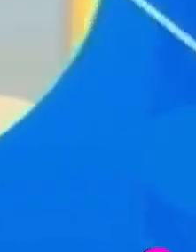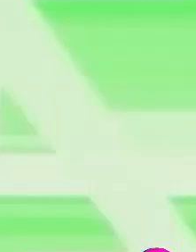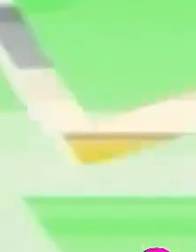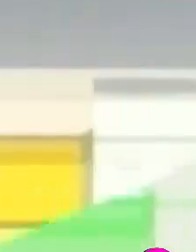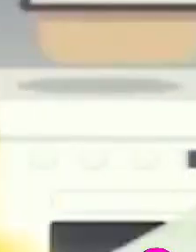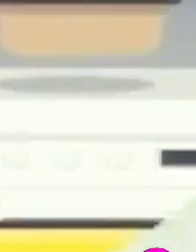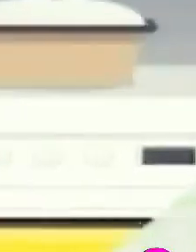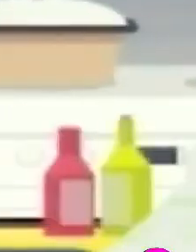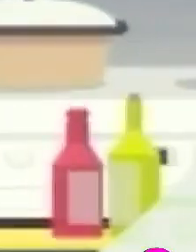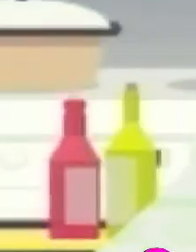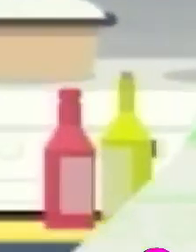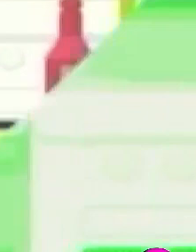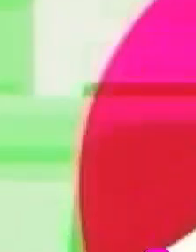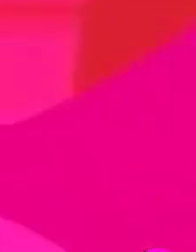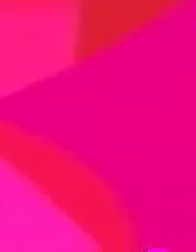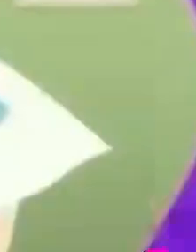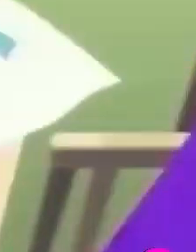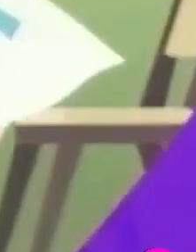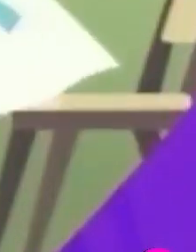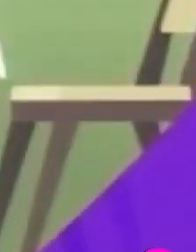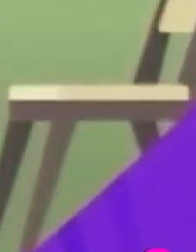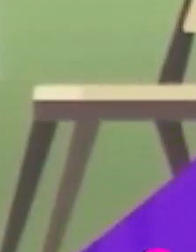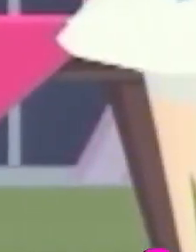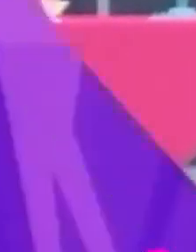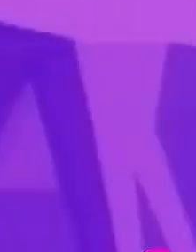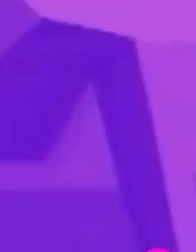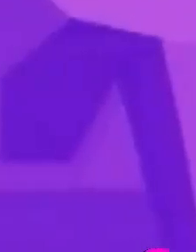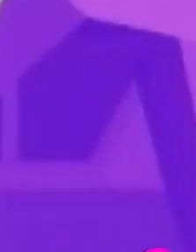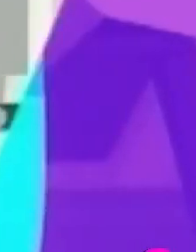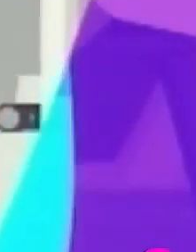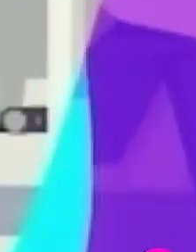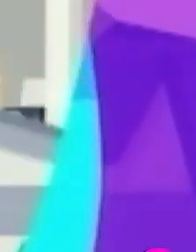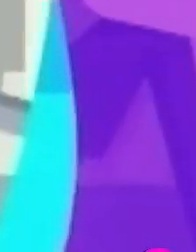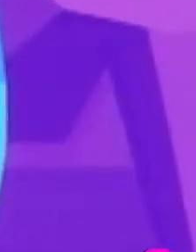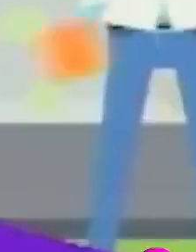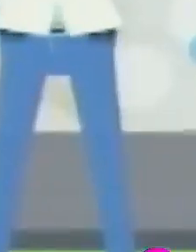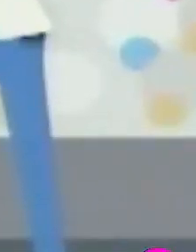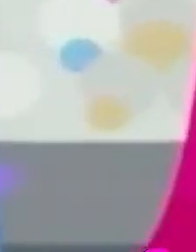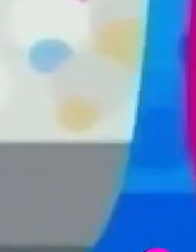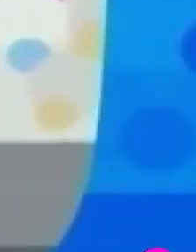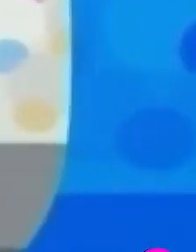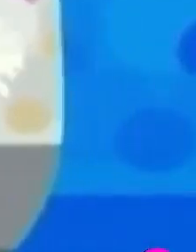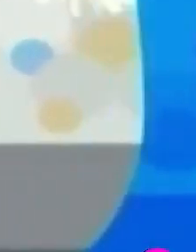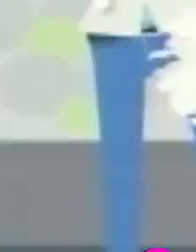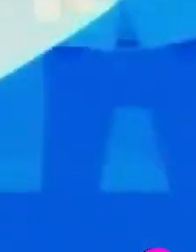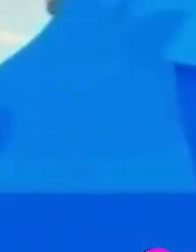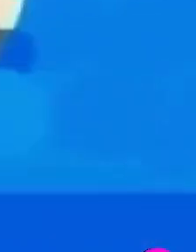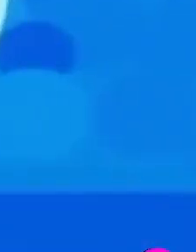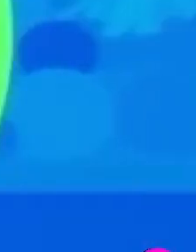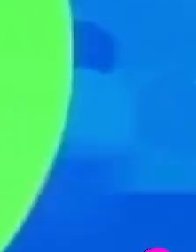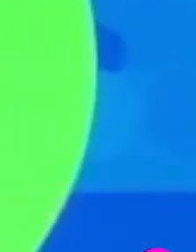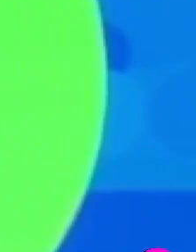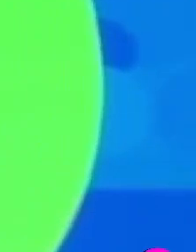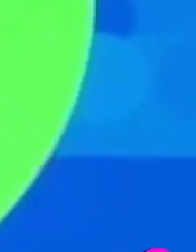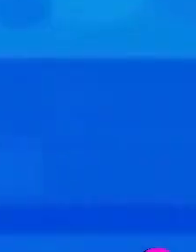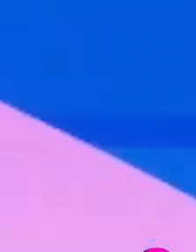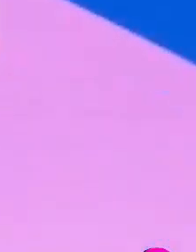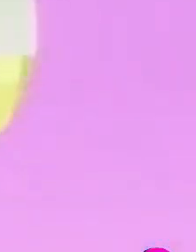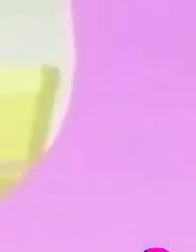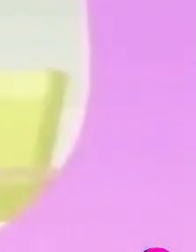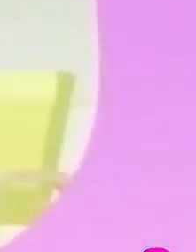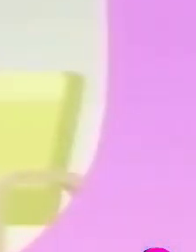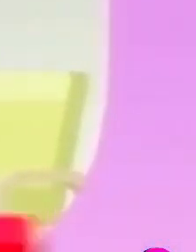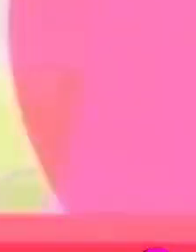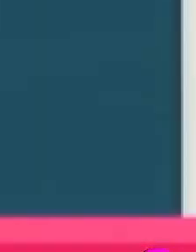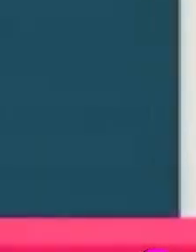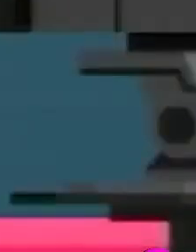هي ومين هي ومين ده وقتل بتستني هي ومين هي ومين